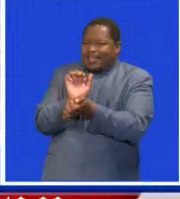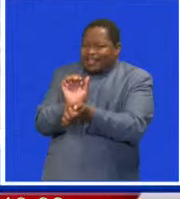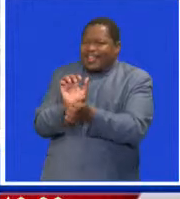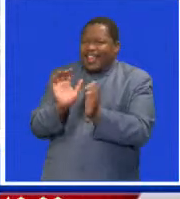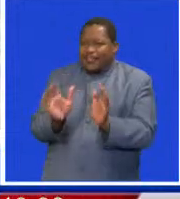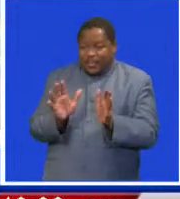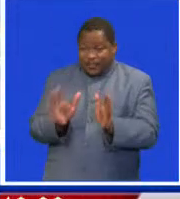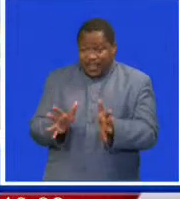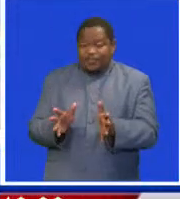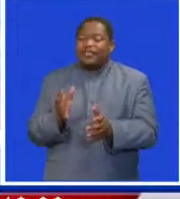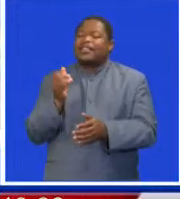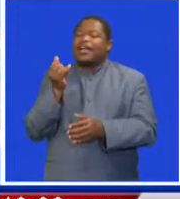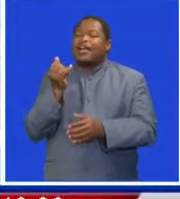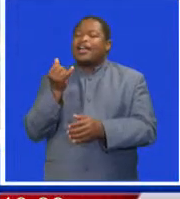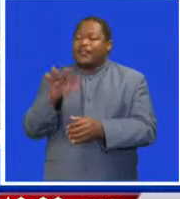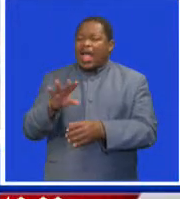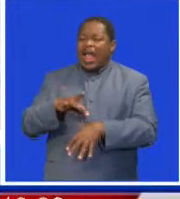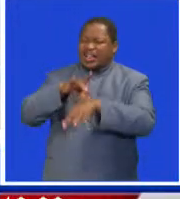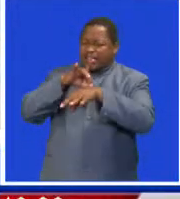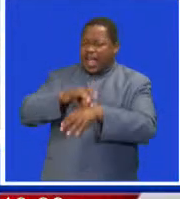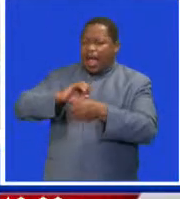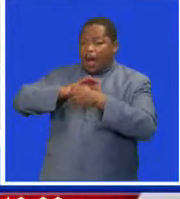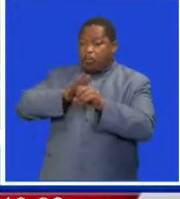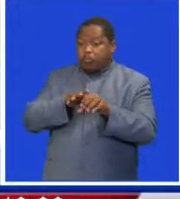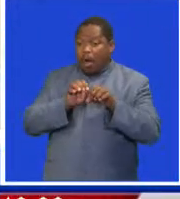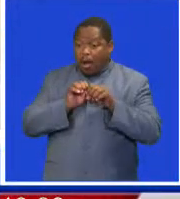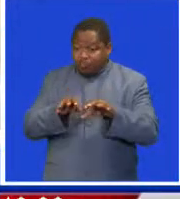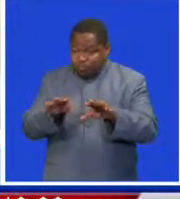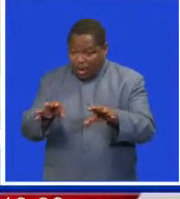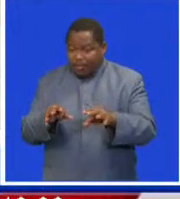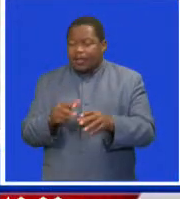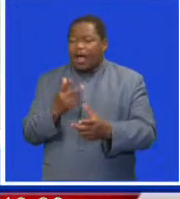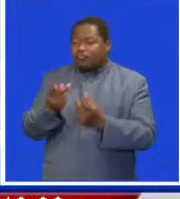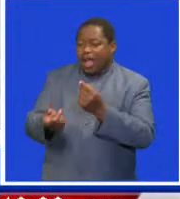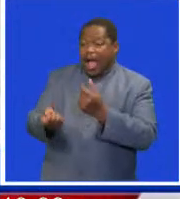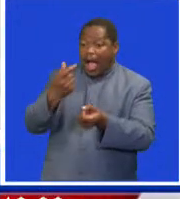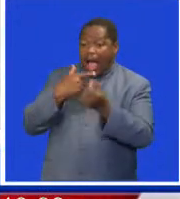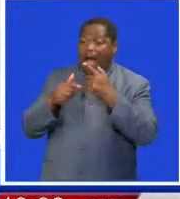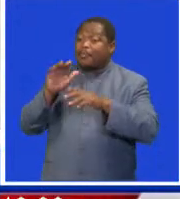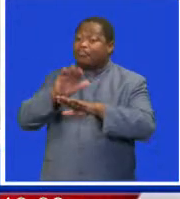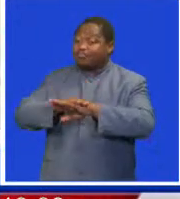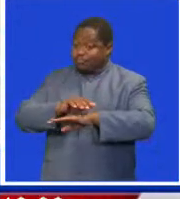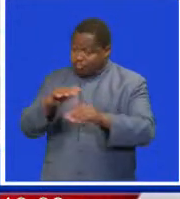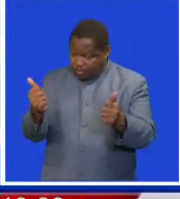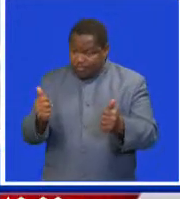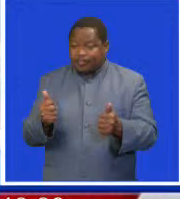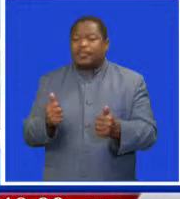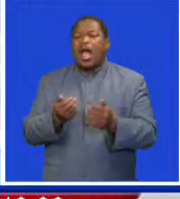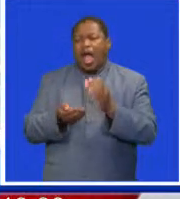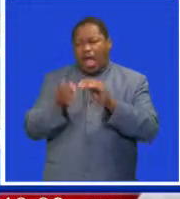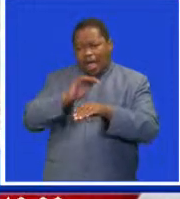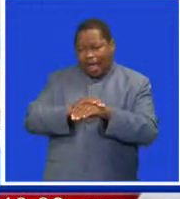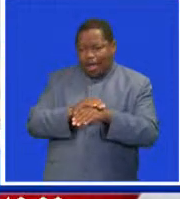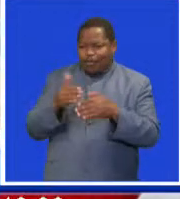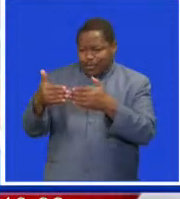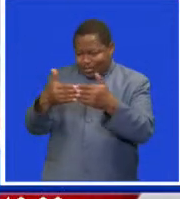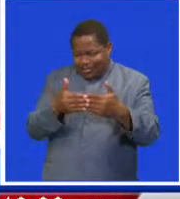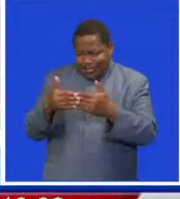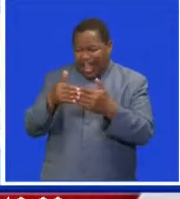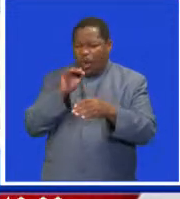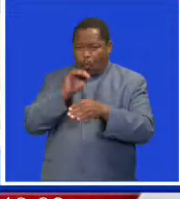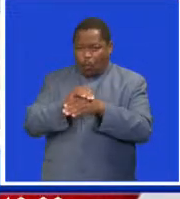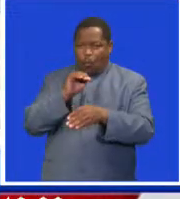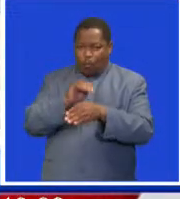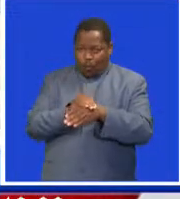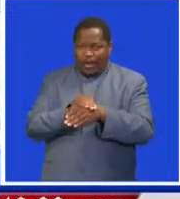lokhulumela lomnyango gugulwethu uDlamini uthi lokhu kwentelwa kuqinisekisa ukuthi labagciniwe ngekhathi kulomnyango kanye nemaphoyisa